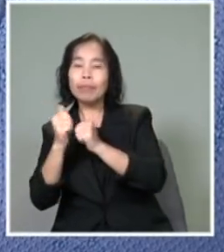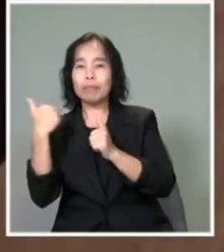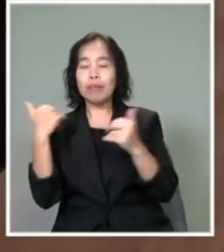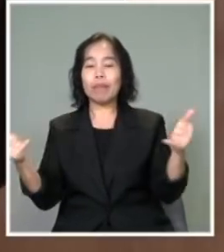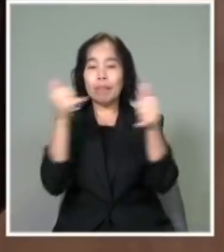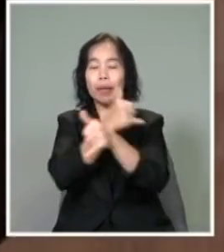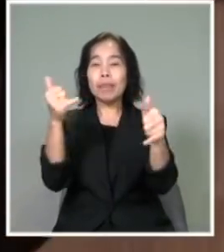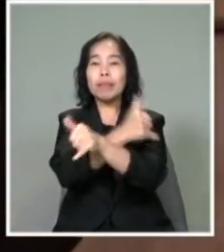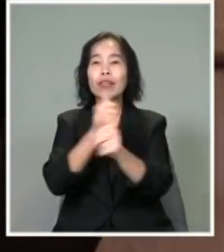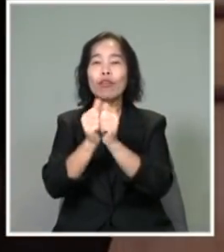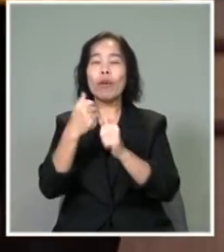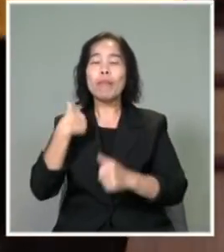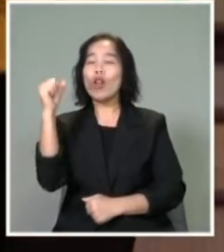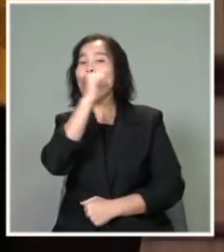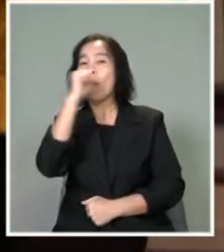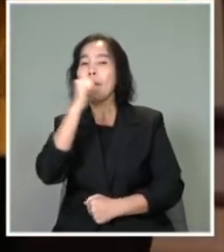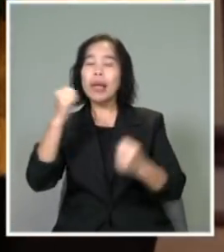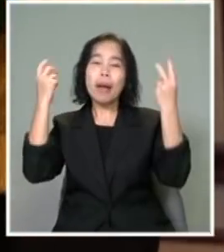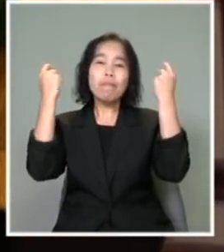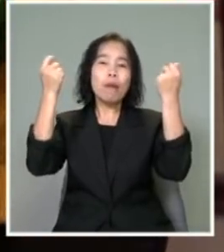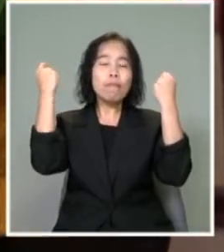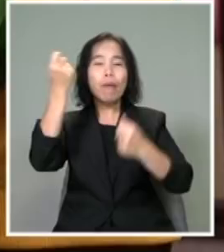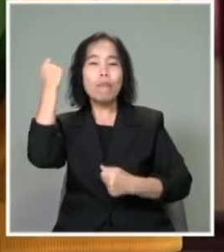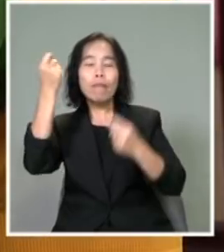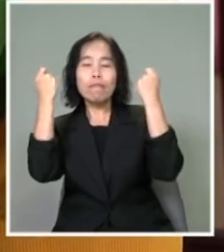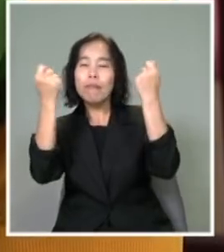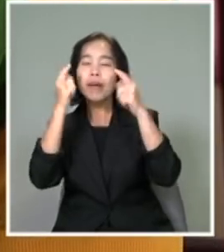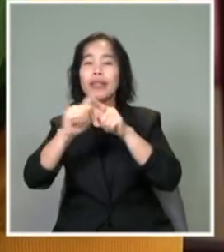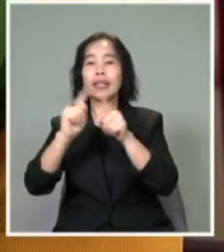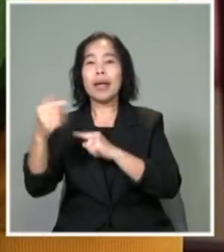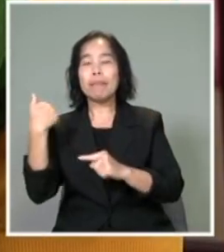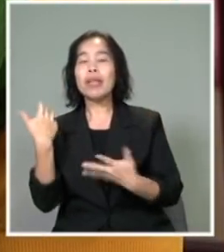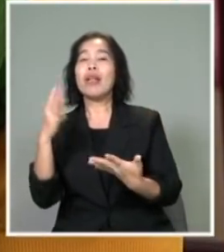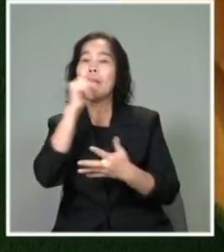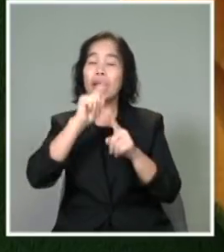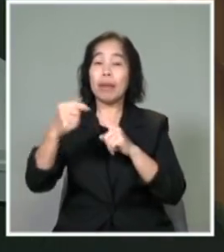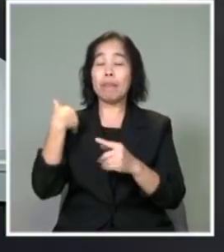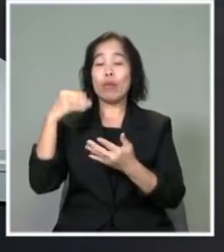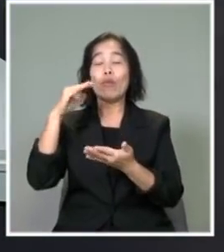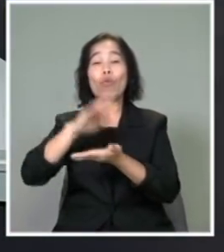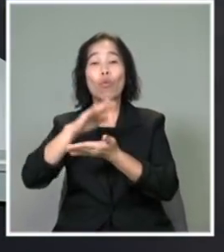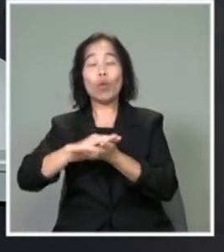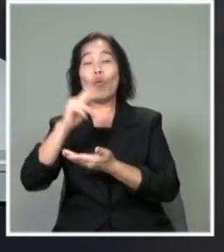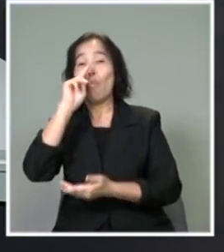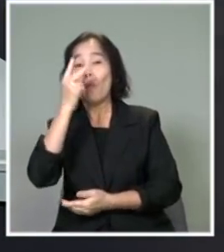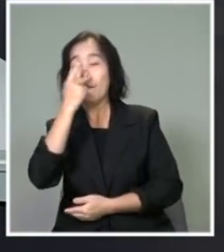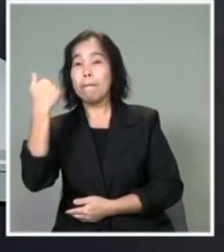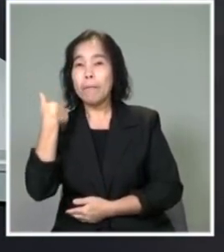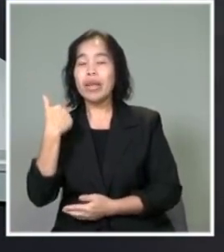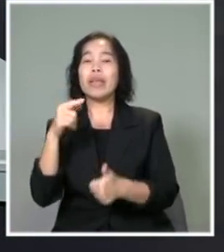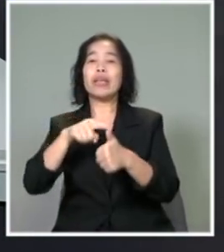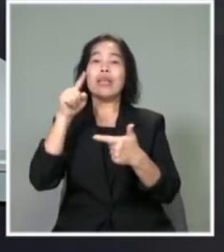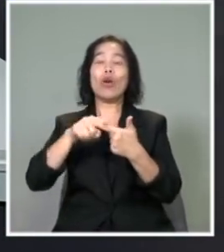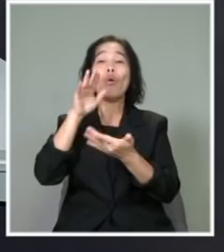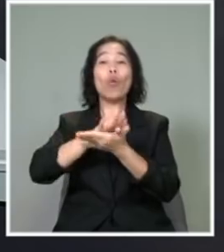ได้ไปฝึกซ้อมเพลงเชียร์นะครับของโรงเรียนตัวเองให้กับโรงเรียนต่างๆเช่นวันก่อนนะครับสวนกุหลาบเนี่ยจัดไปแล้วนะครับก็จะมีโรงเรียน